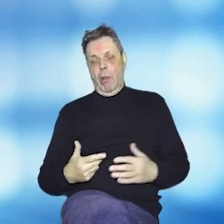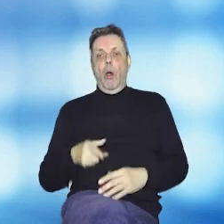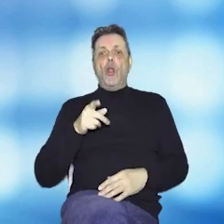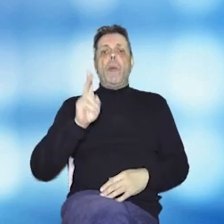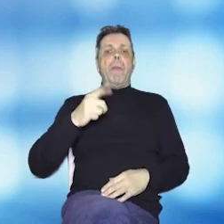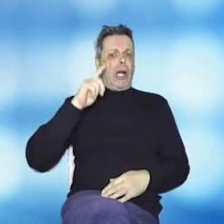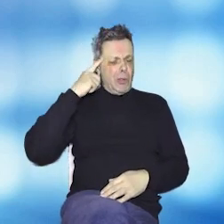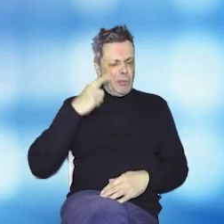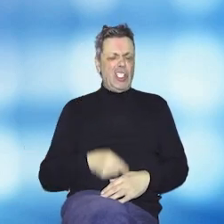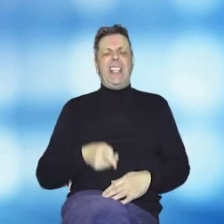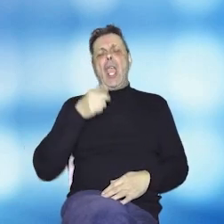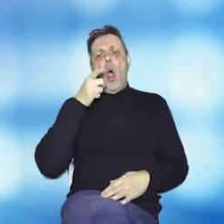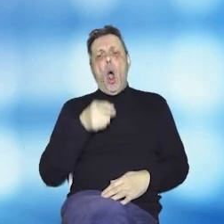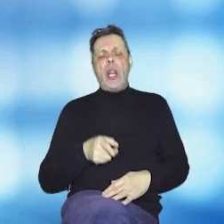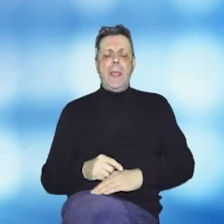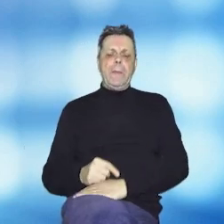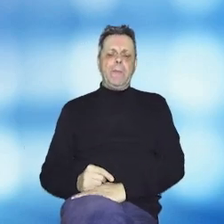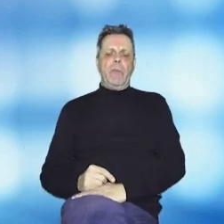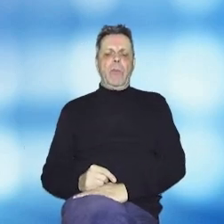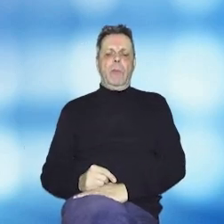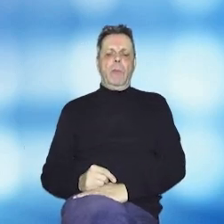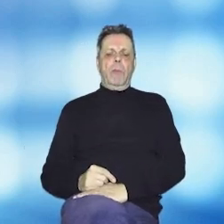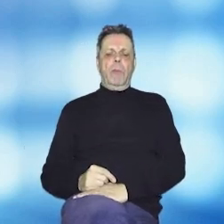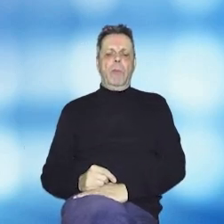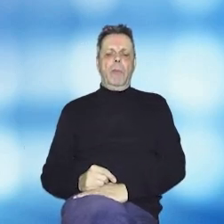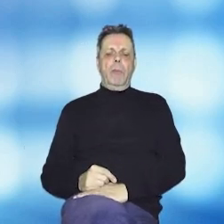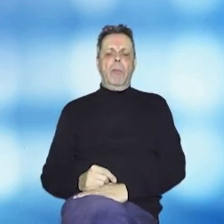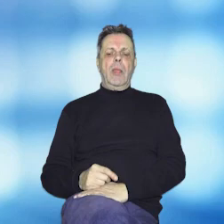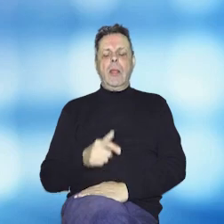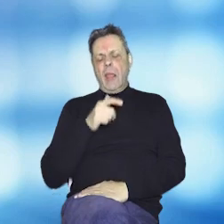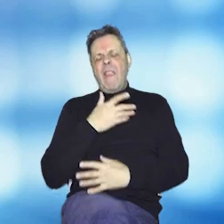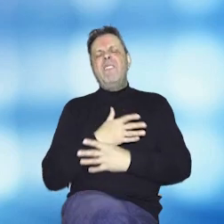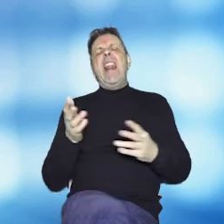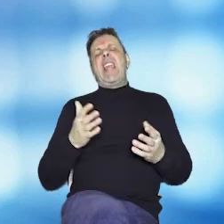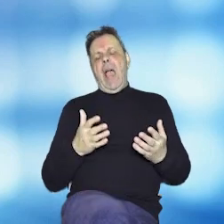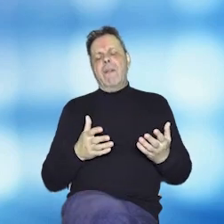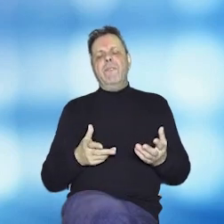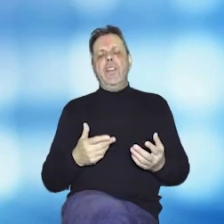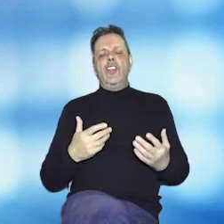parazita. Ti paraziti mogu biti i velika većina njih je